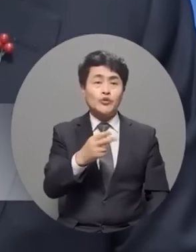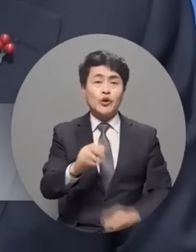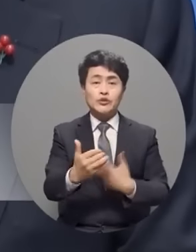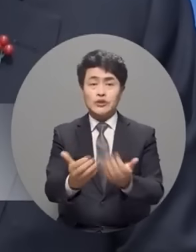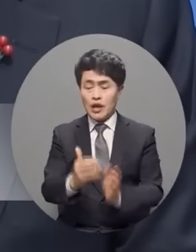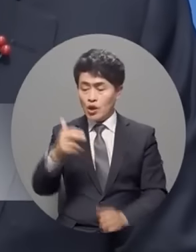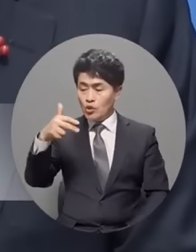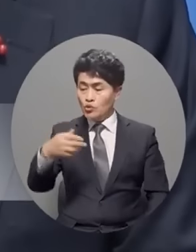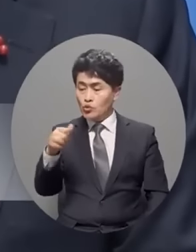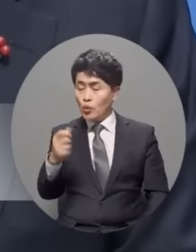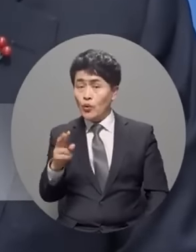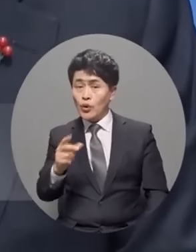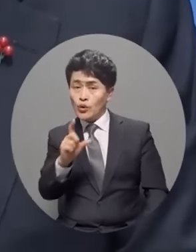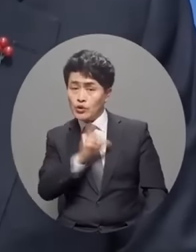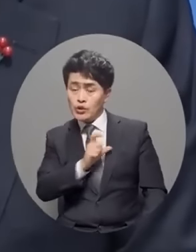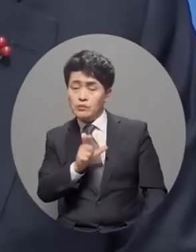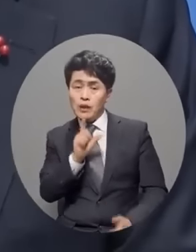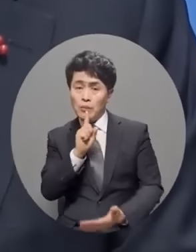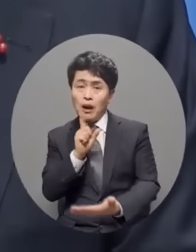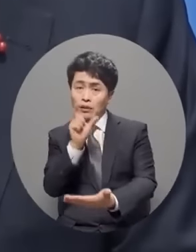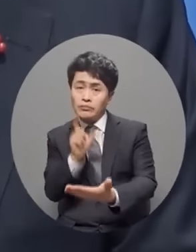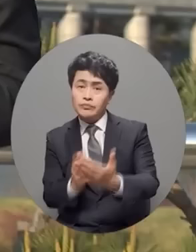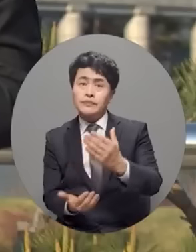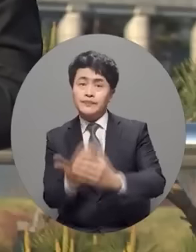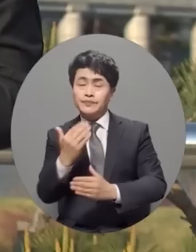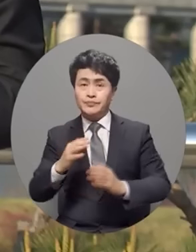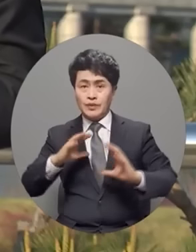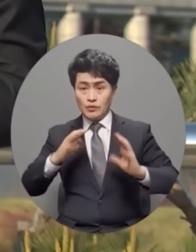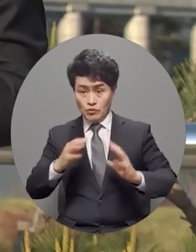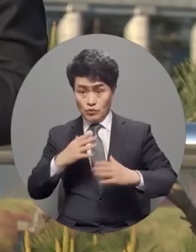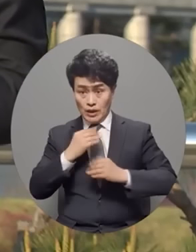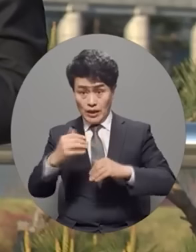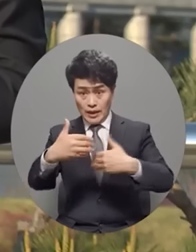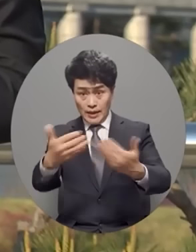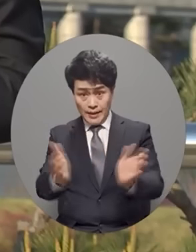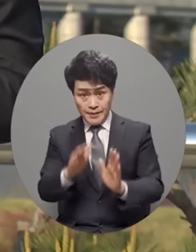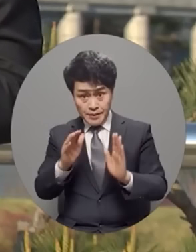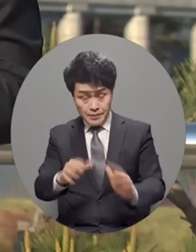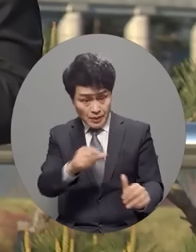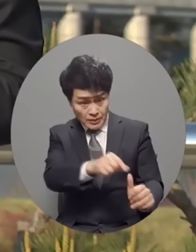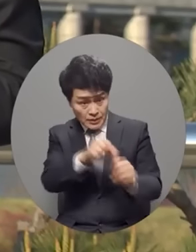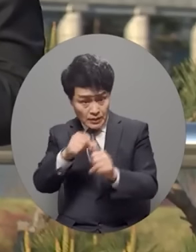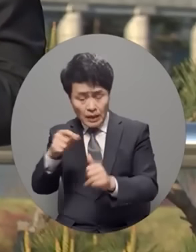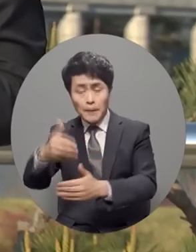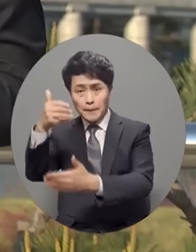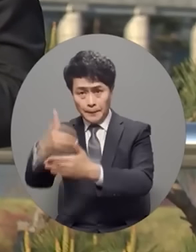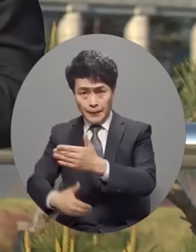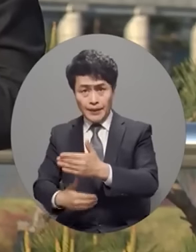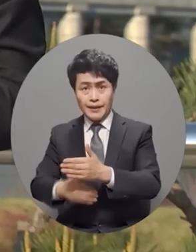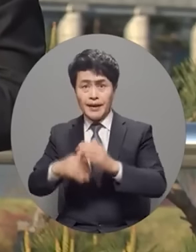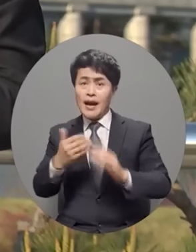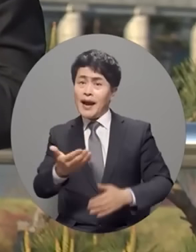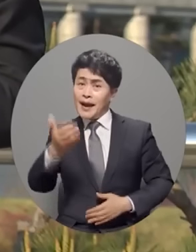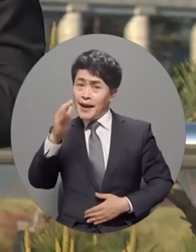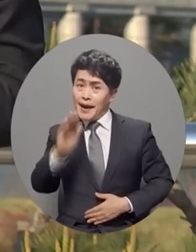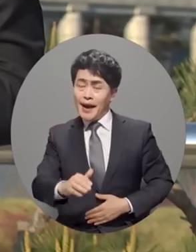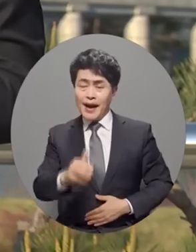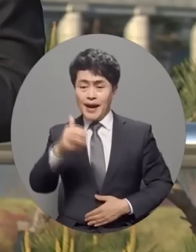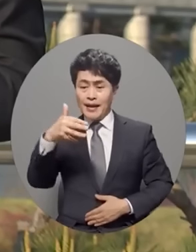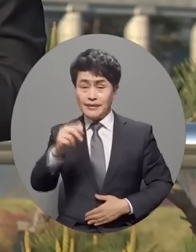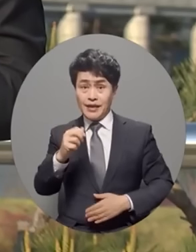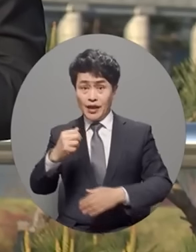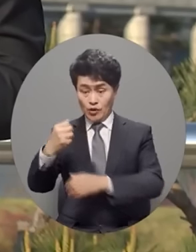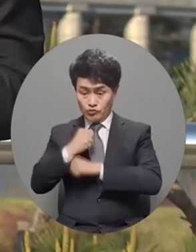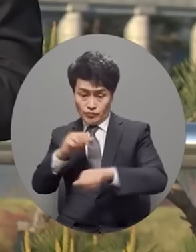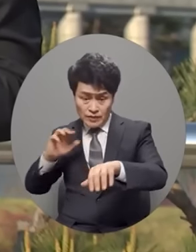주호영 의원 등의 이름이 오르내립니다. 국감보실은 이번 인사 대상에서 제외됐습니다. 하지만 최상병 수사